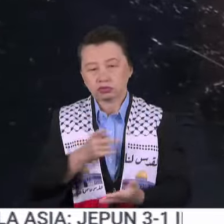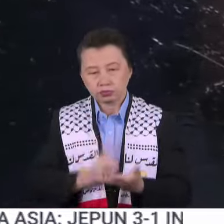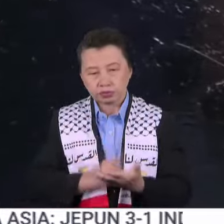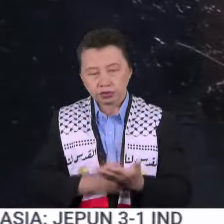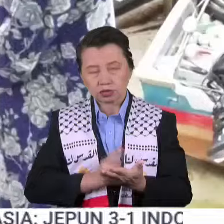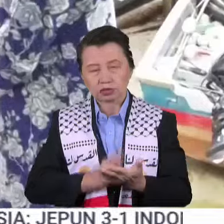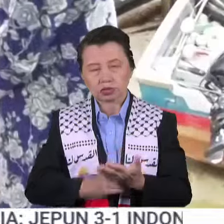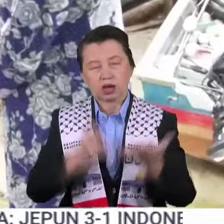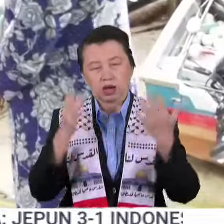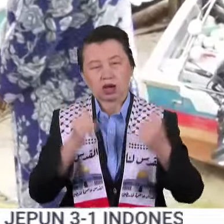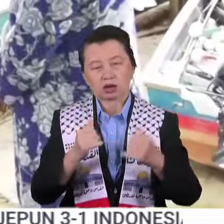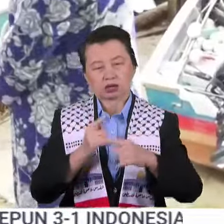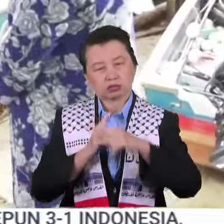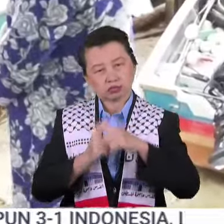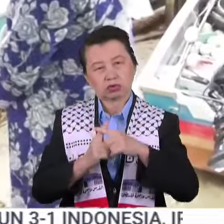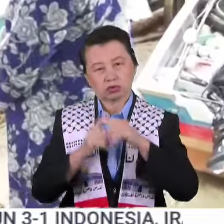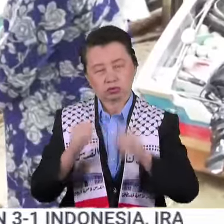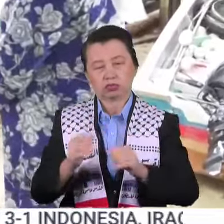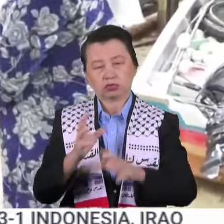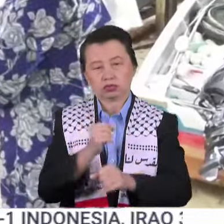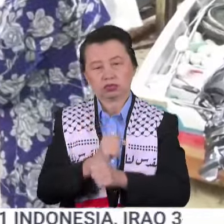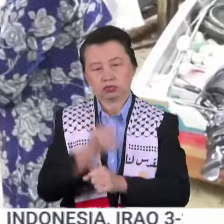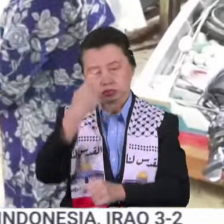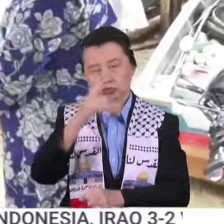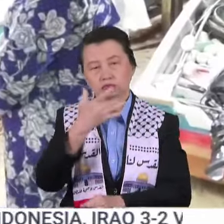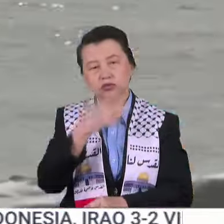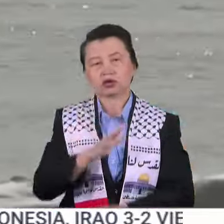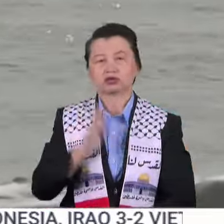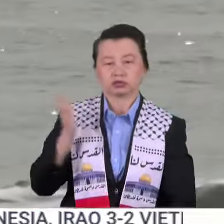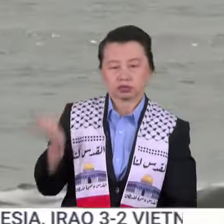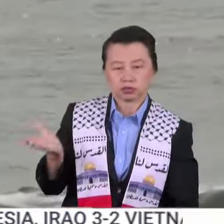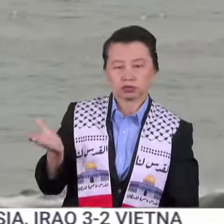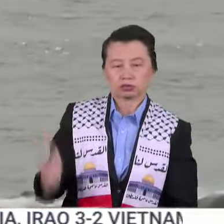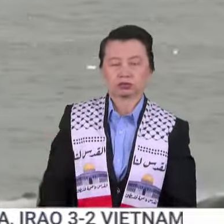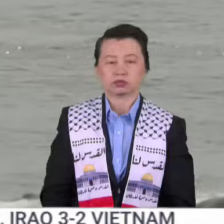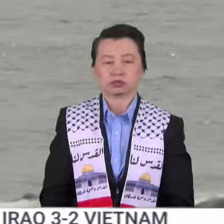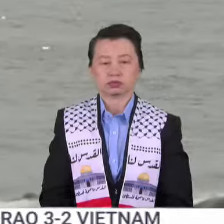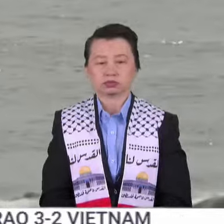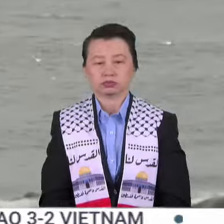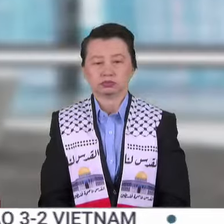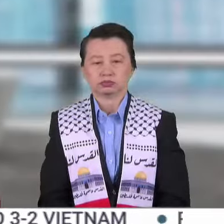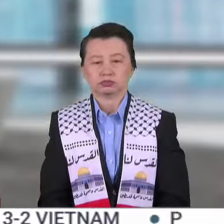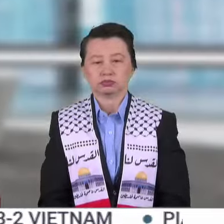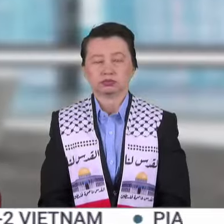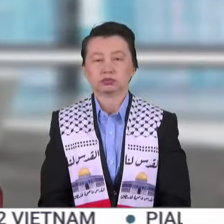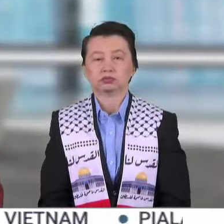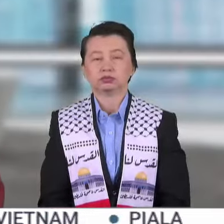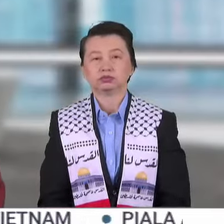mengharapkan keputusan positif demi periuk nasib nelayan.